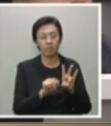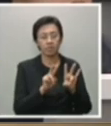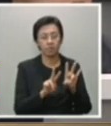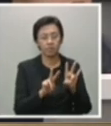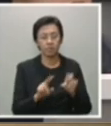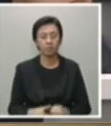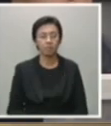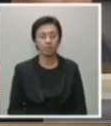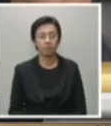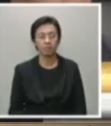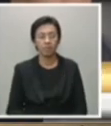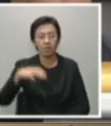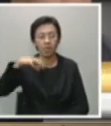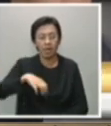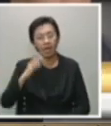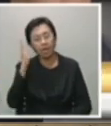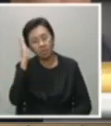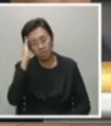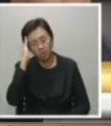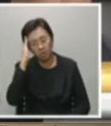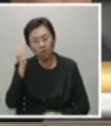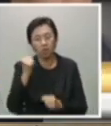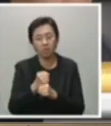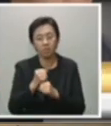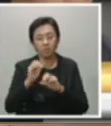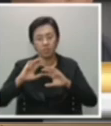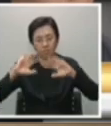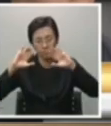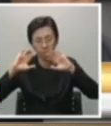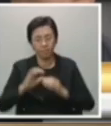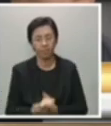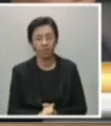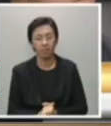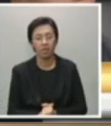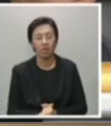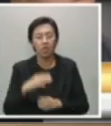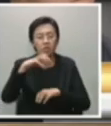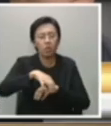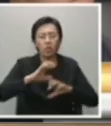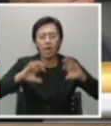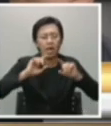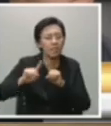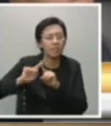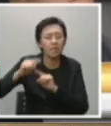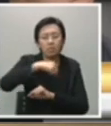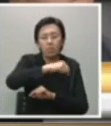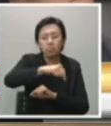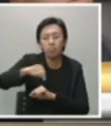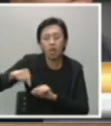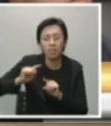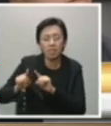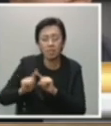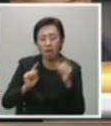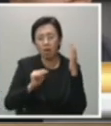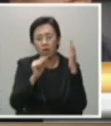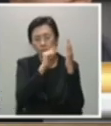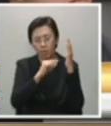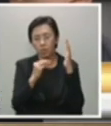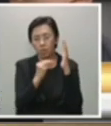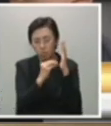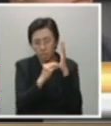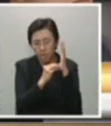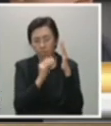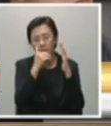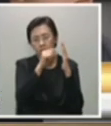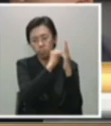7.2 อาคารที่พักอาศัยของทางราชการตามหน่วยงานราชการต่างๆซึ่งมีอยู่ทั้งส่วนกลางและส่วน